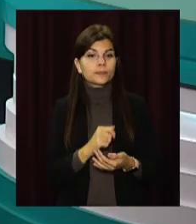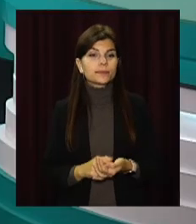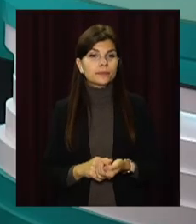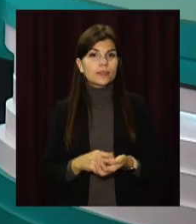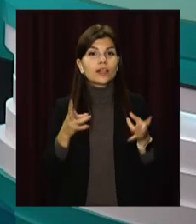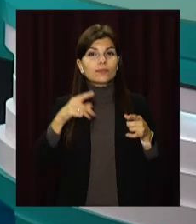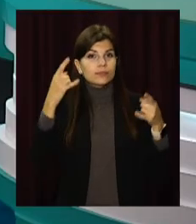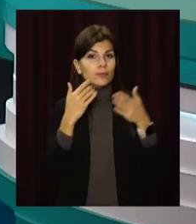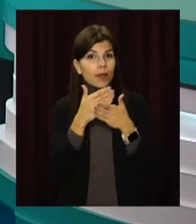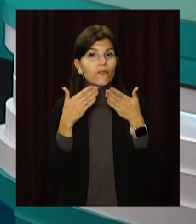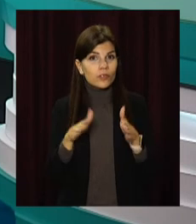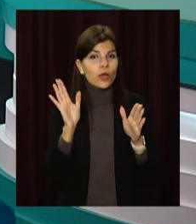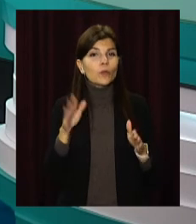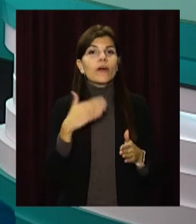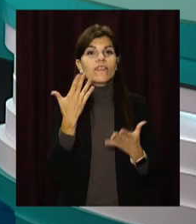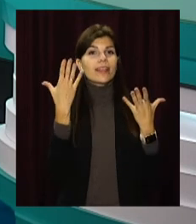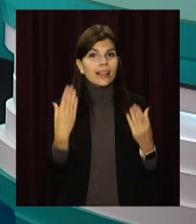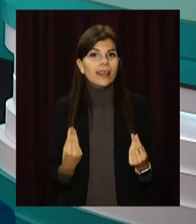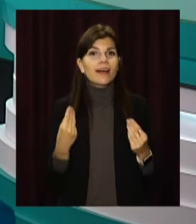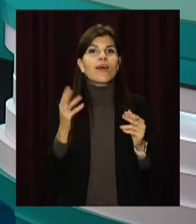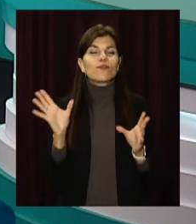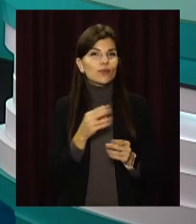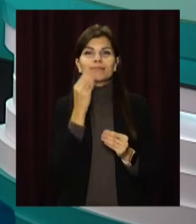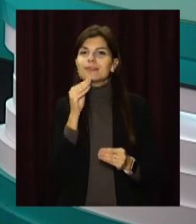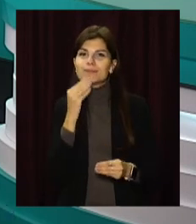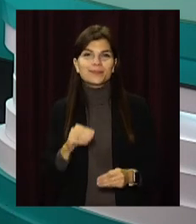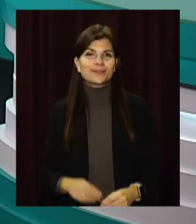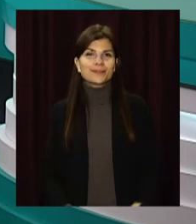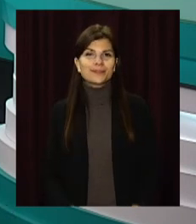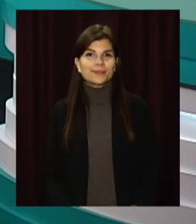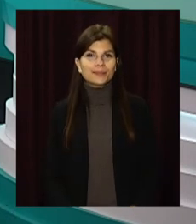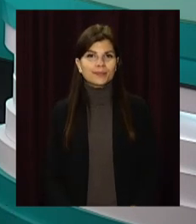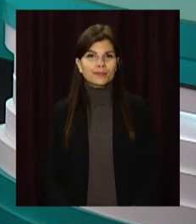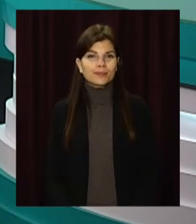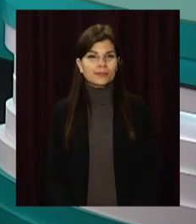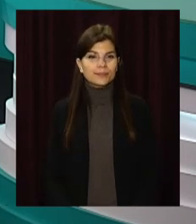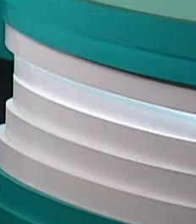Залишайтесь відкритим, нехай ваш день іде як по нотах.